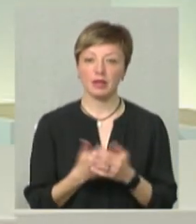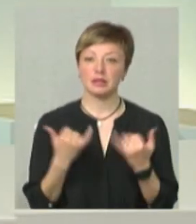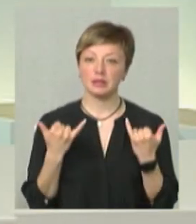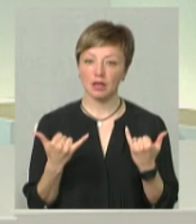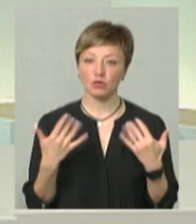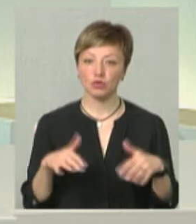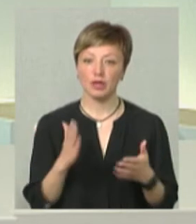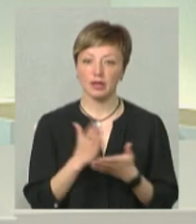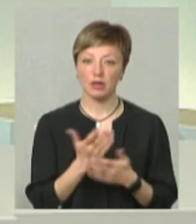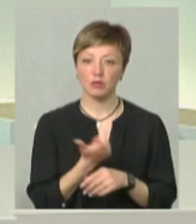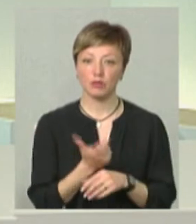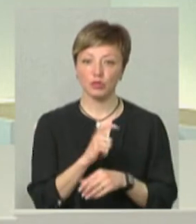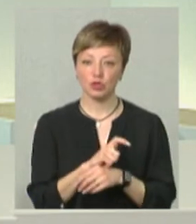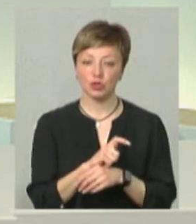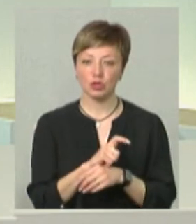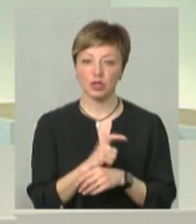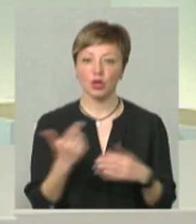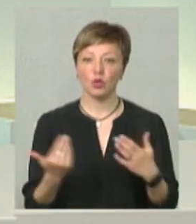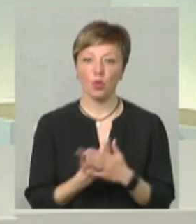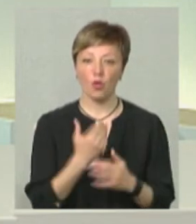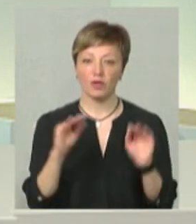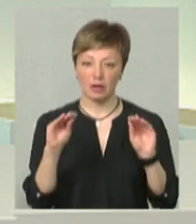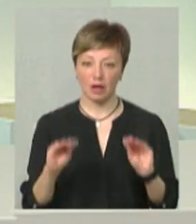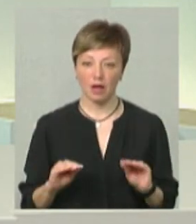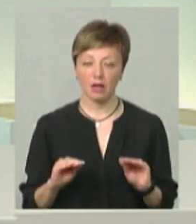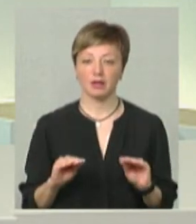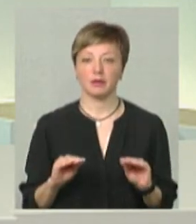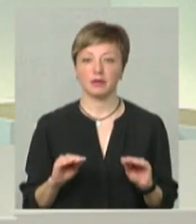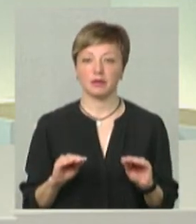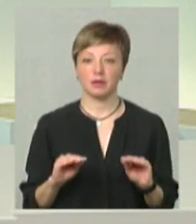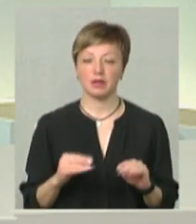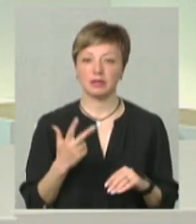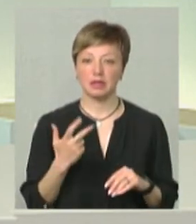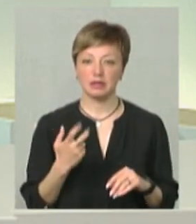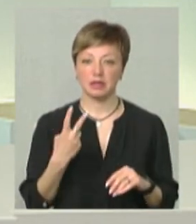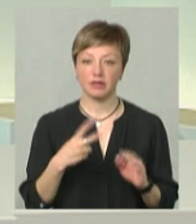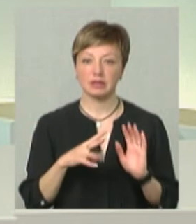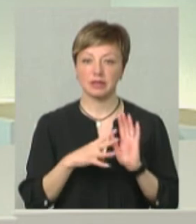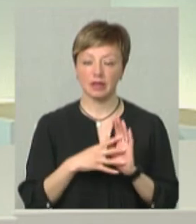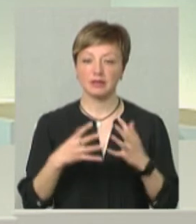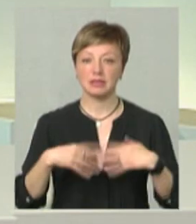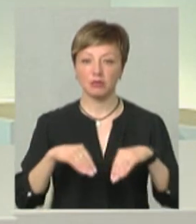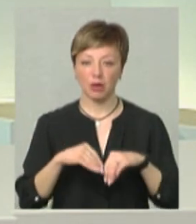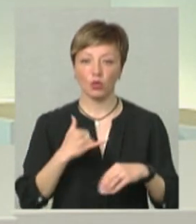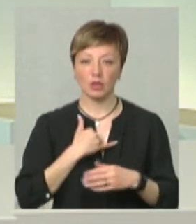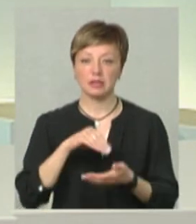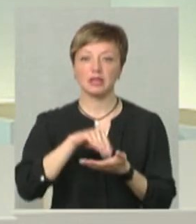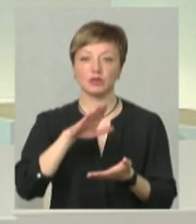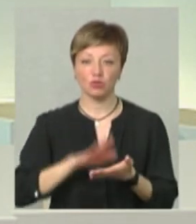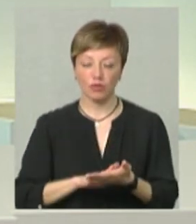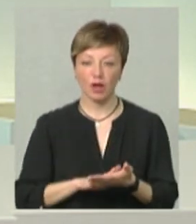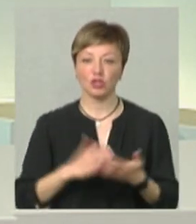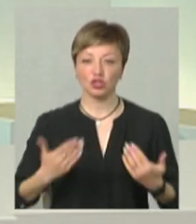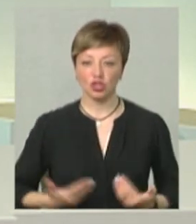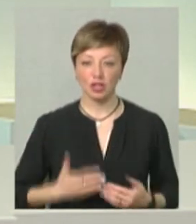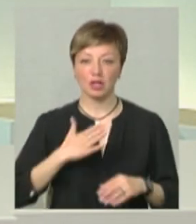Зараз вже є більш свіжі дані, більш оперативна інформація. 329 сімей у нас зареєструвалося саме